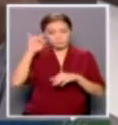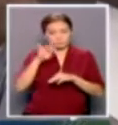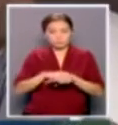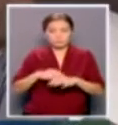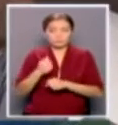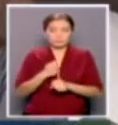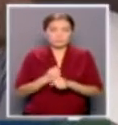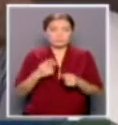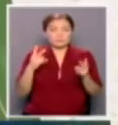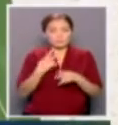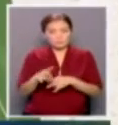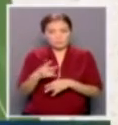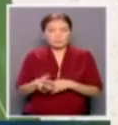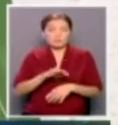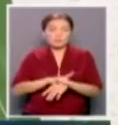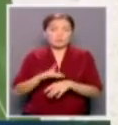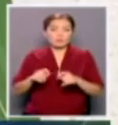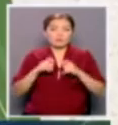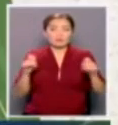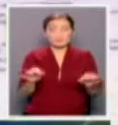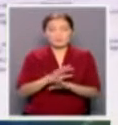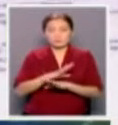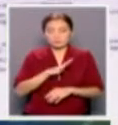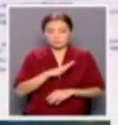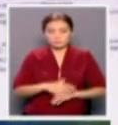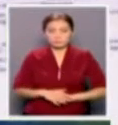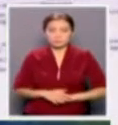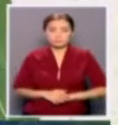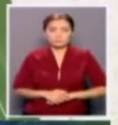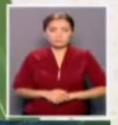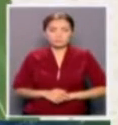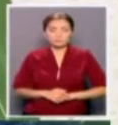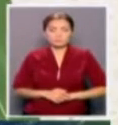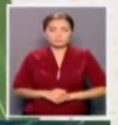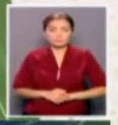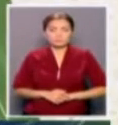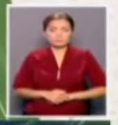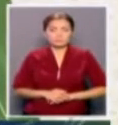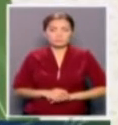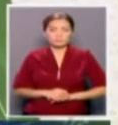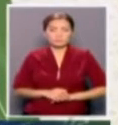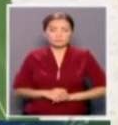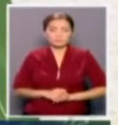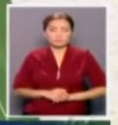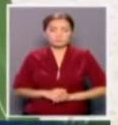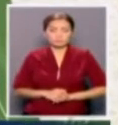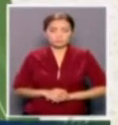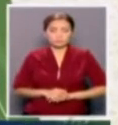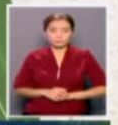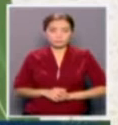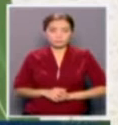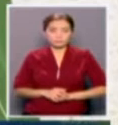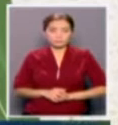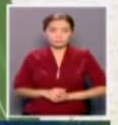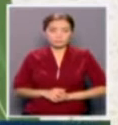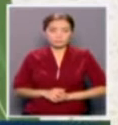жасаған қиянатын әшкерлеу еді дейді Жұмекен танушы. Төбемде бұлттар жылжиды, төменде оттар